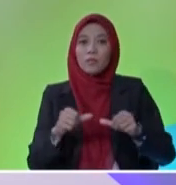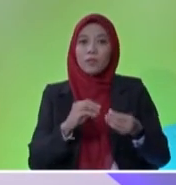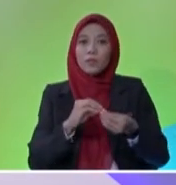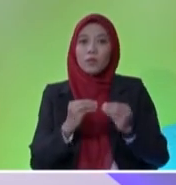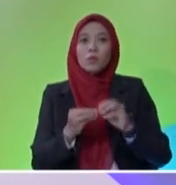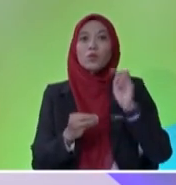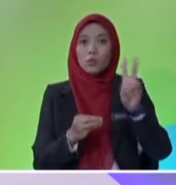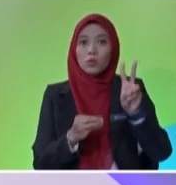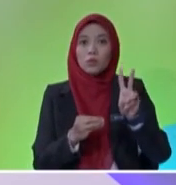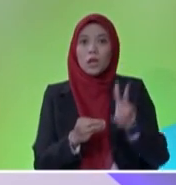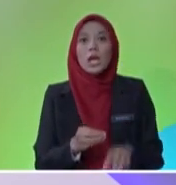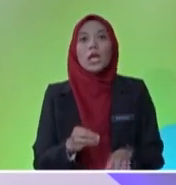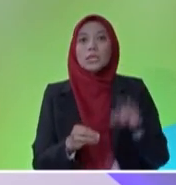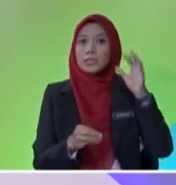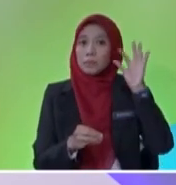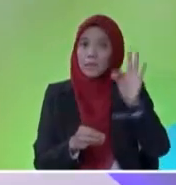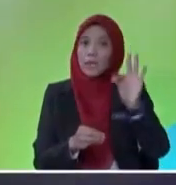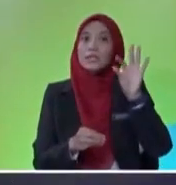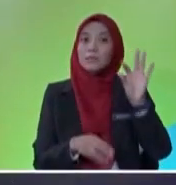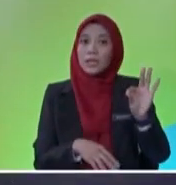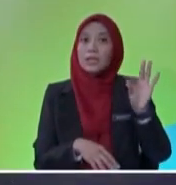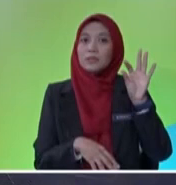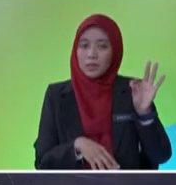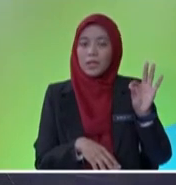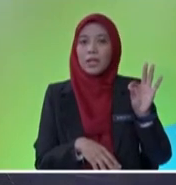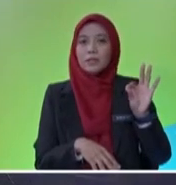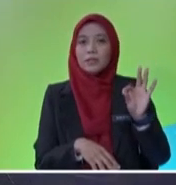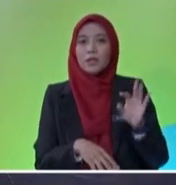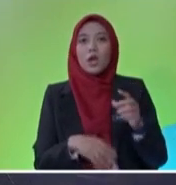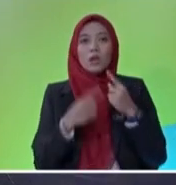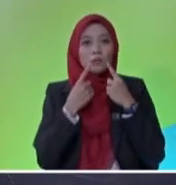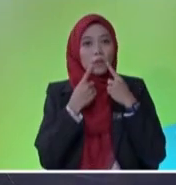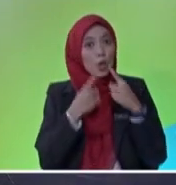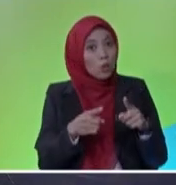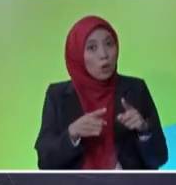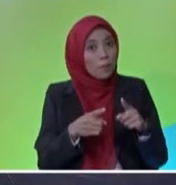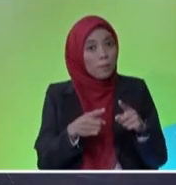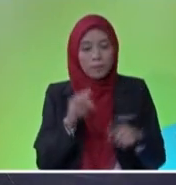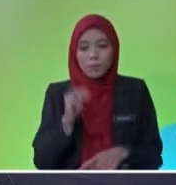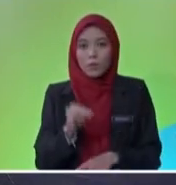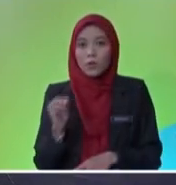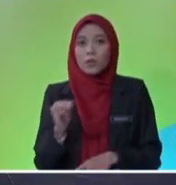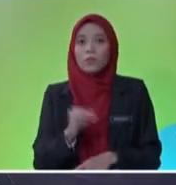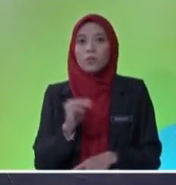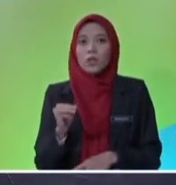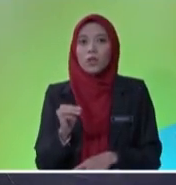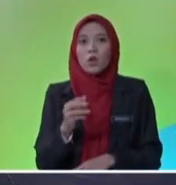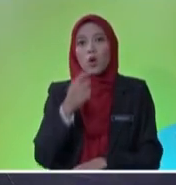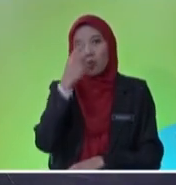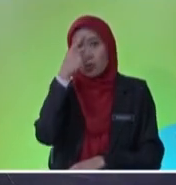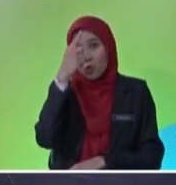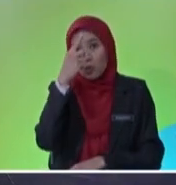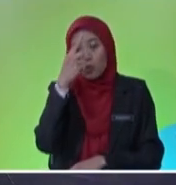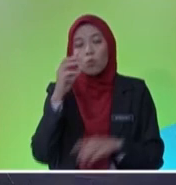yaitu 999 hayyi ketik Oke bazooka jawab murid-murid ini studio penuh bazooka jawab untuk membuat